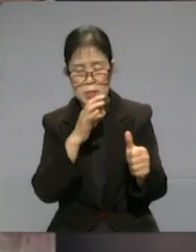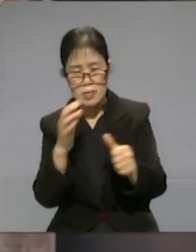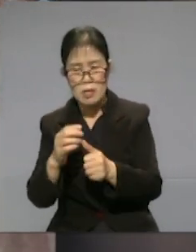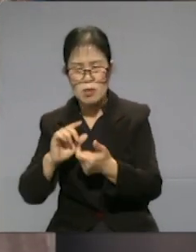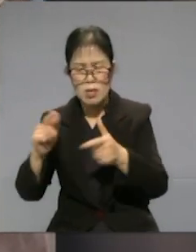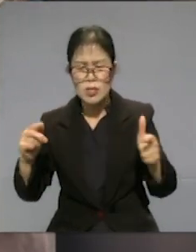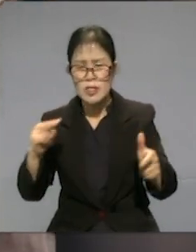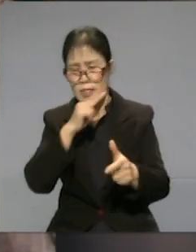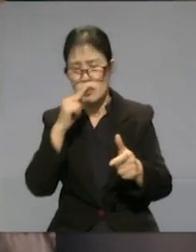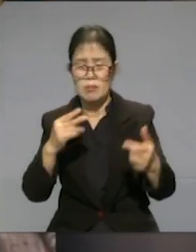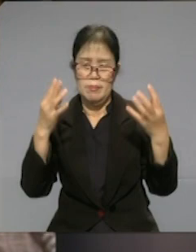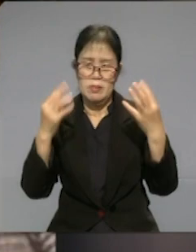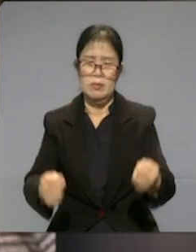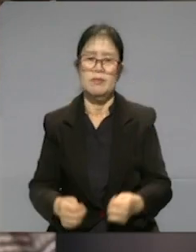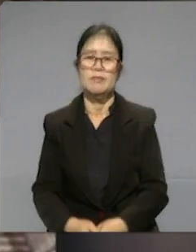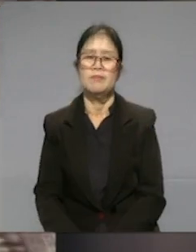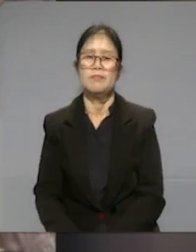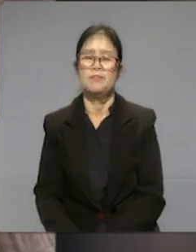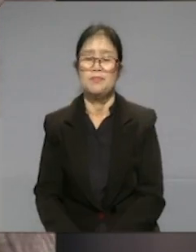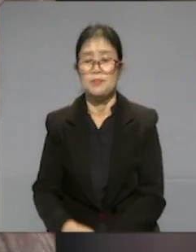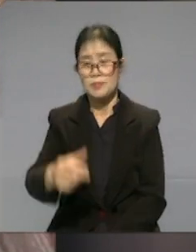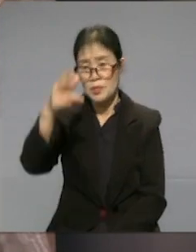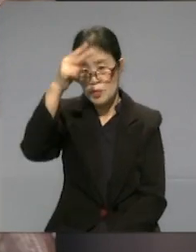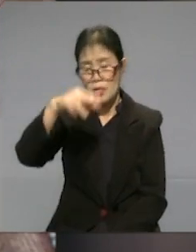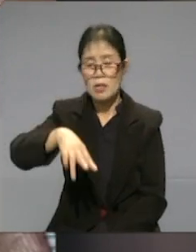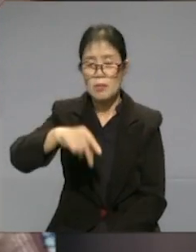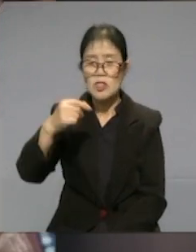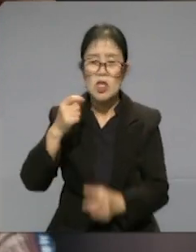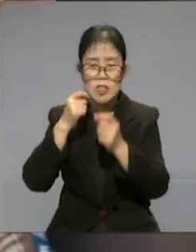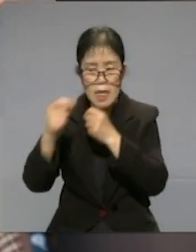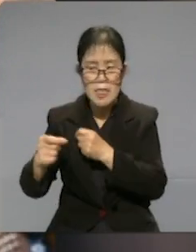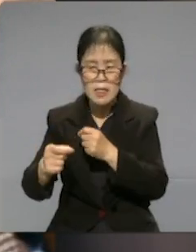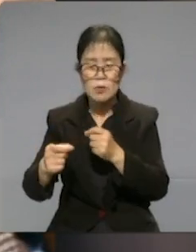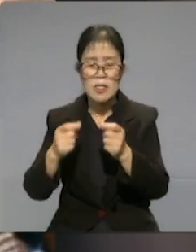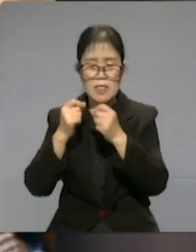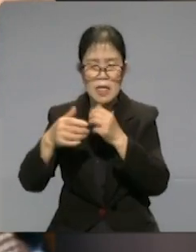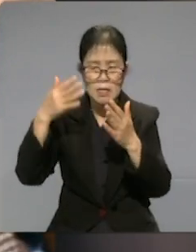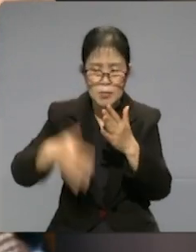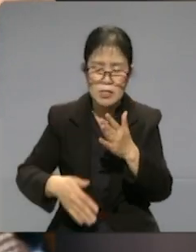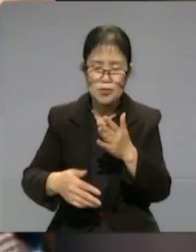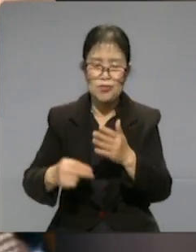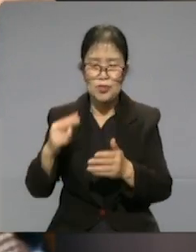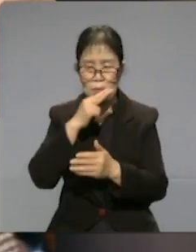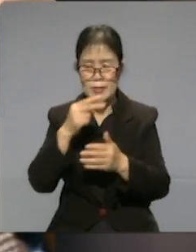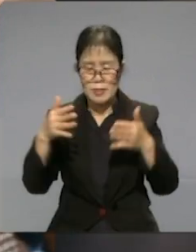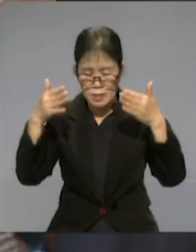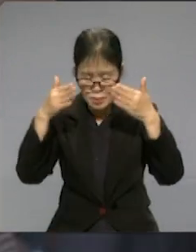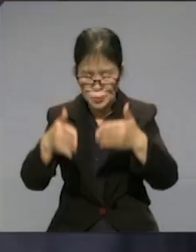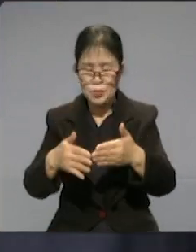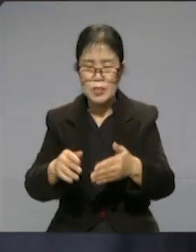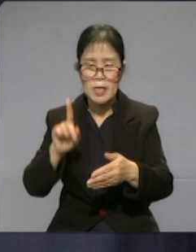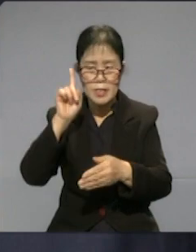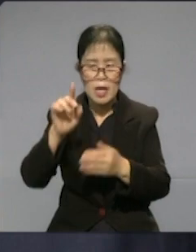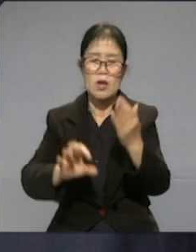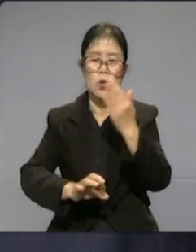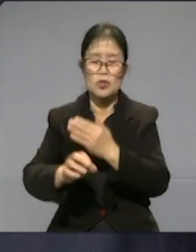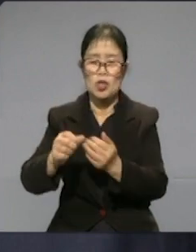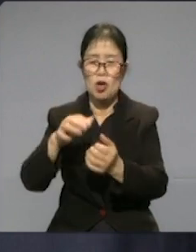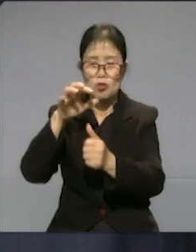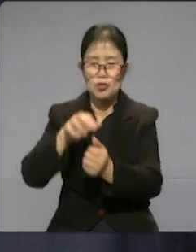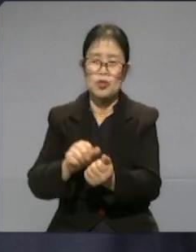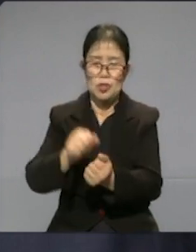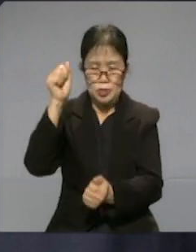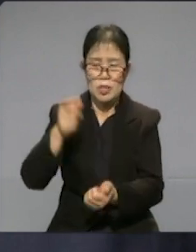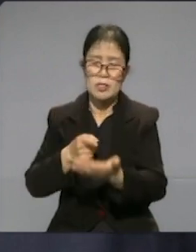휩싸여 있습니다 경찰은 우선 사기와 사기미수 혐의의 수사를 중에 내일오전 구속 영장을 신청할